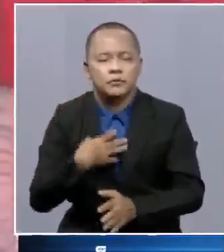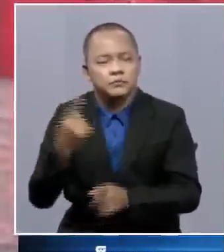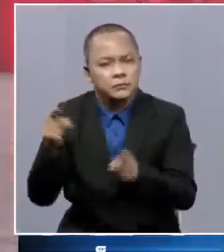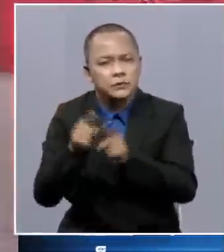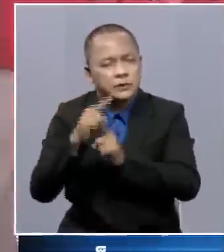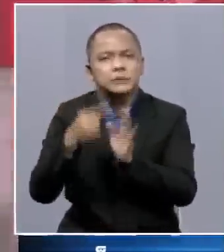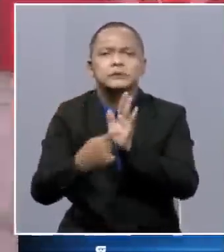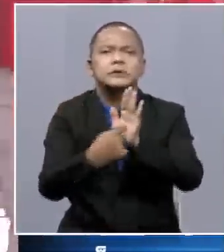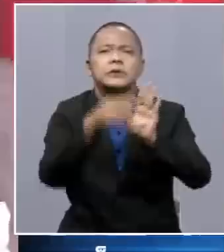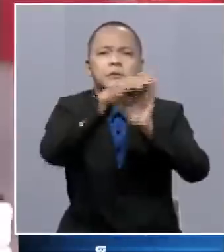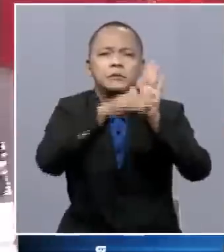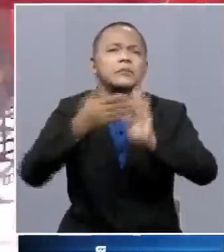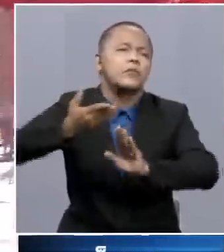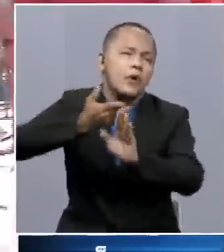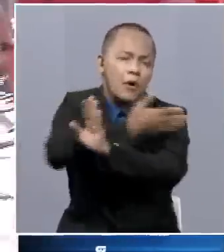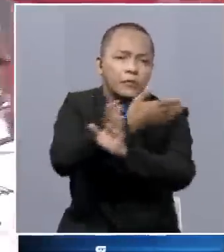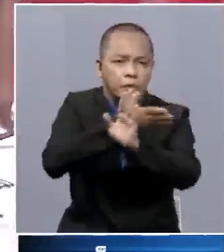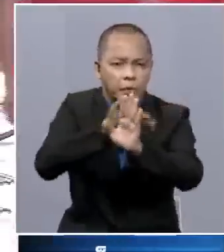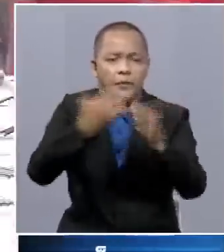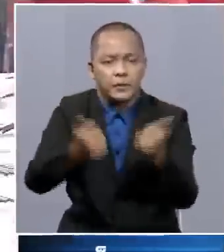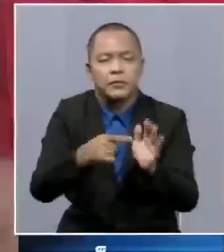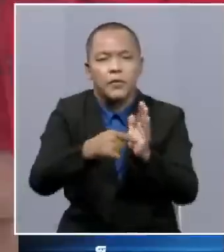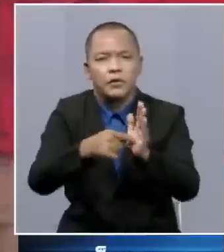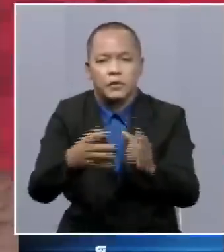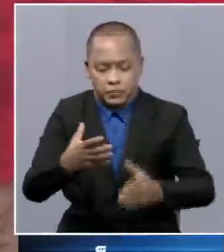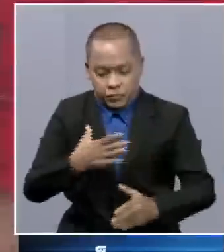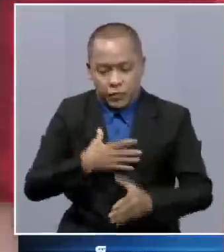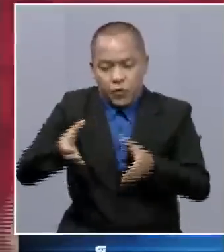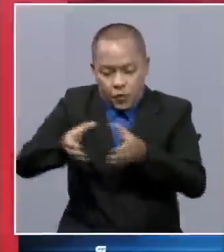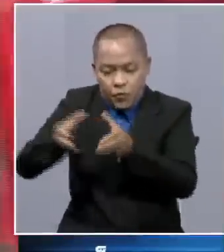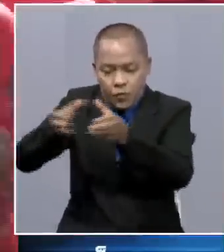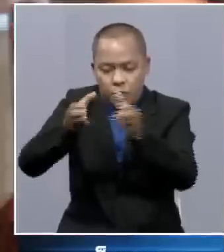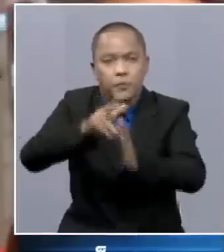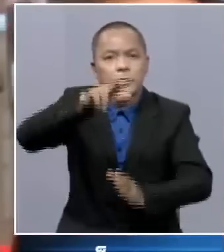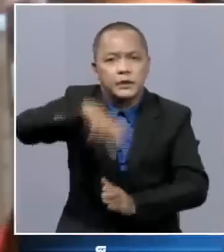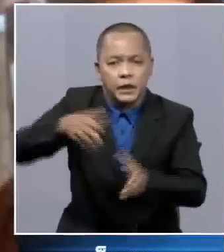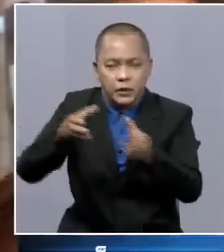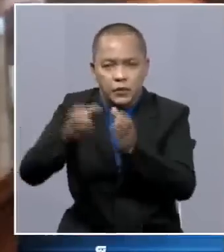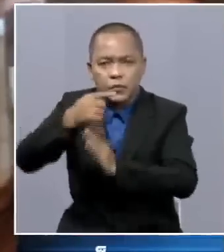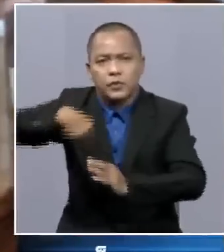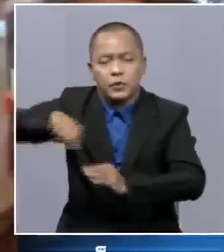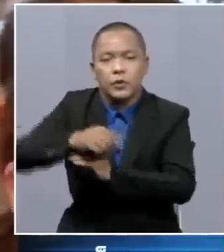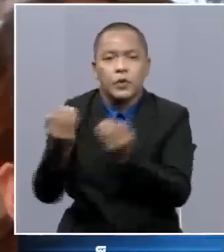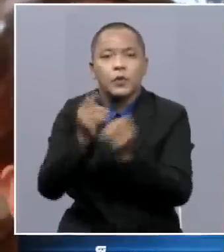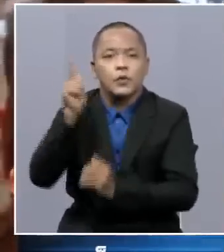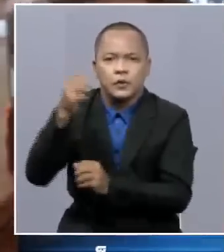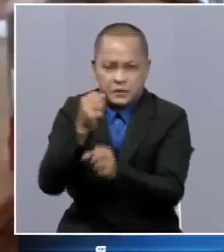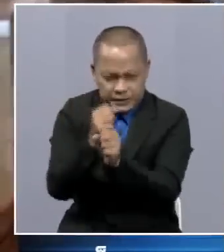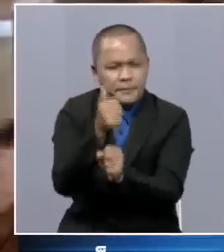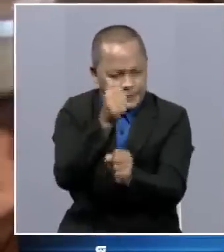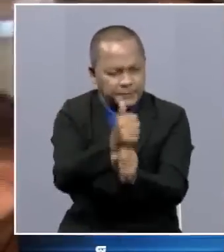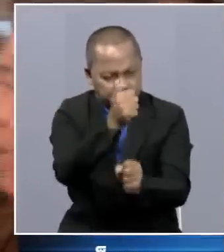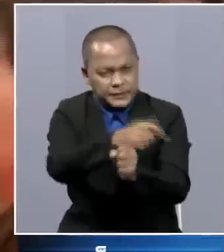รื่องของการนำเสนอนโยบายที่ผ่านมาแล้วที่ผ่านมาเนี่ยนะครับทั้งตัวของทีมงานของเพื่อไทยแล้วก็ตัวของคุณอุ๊งอิงเนี่ยก็ทำไว้ดีอยู่